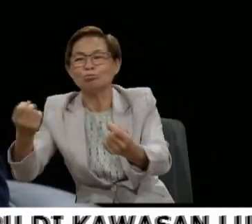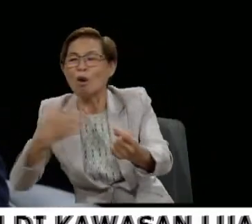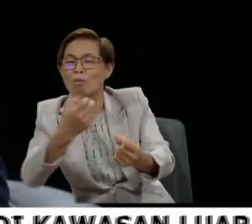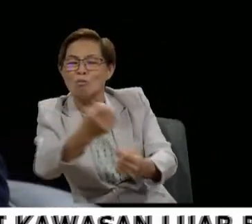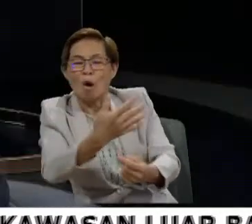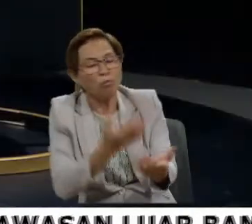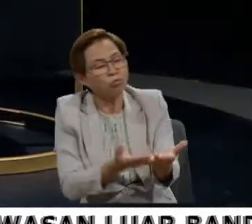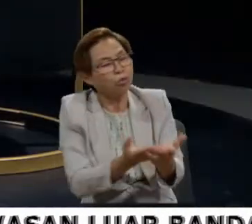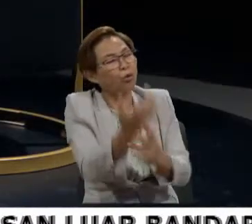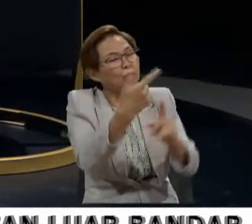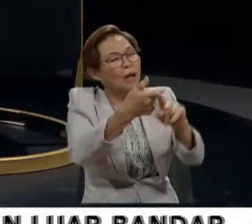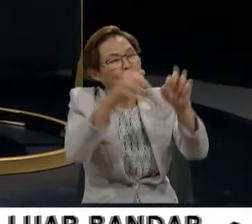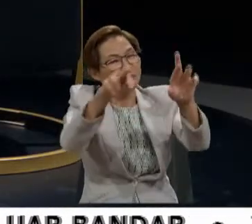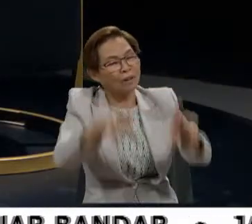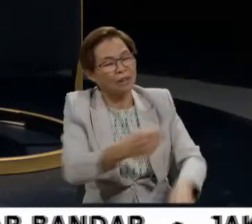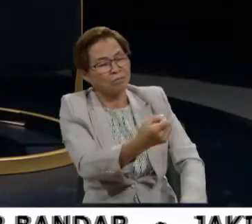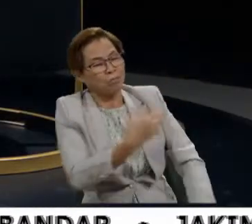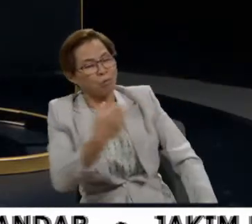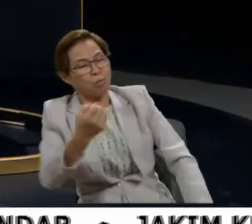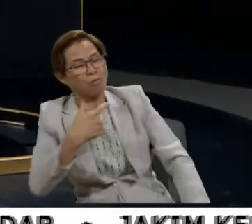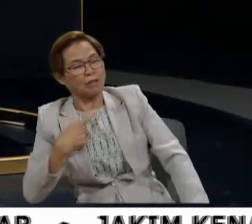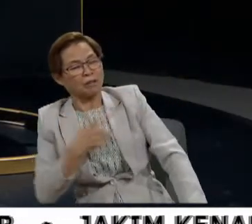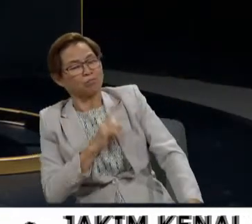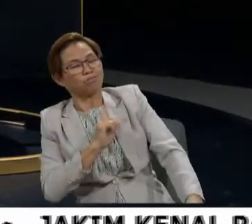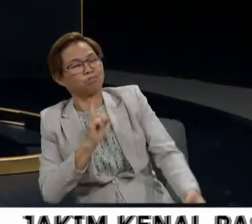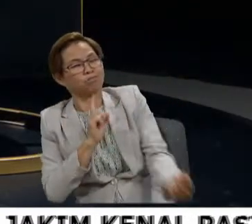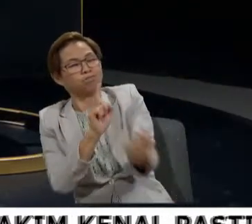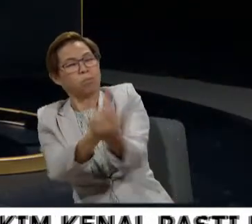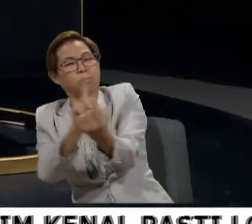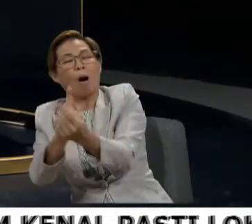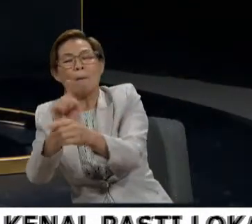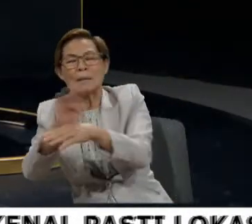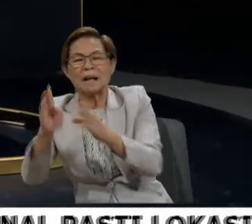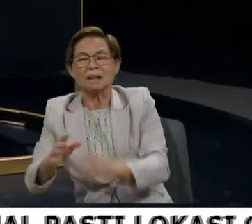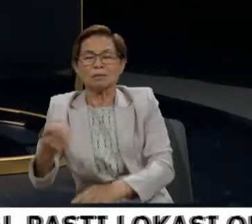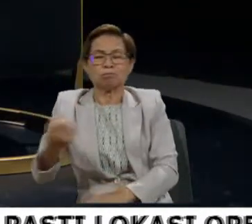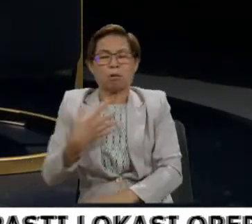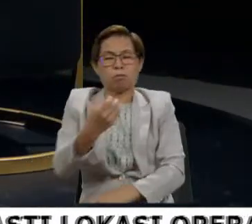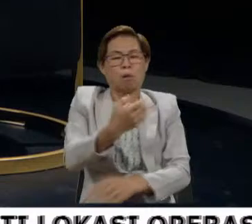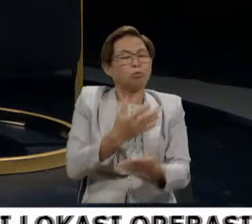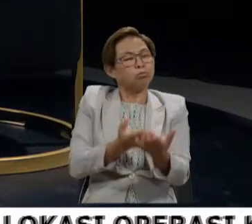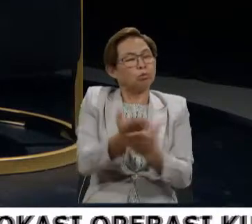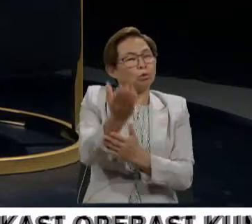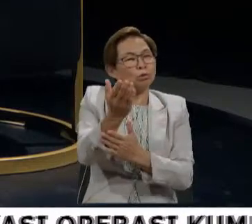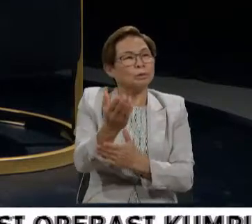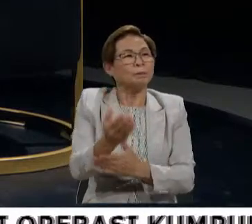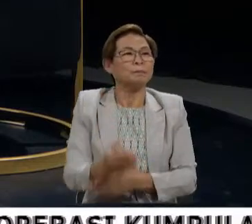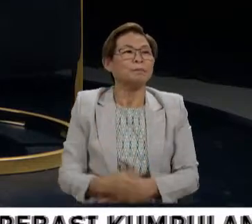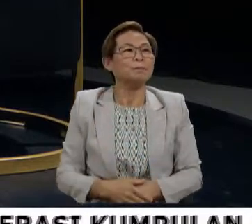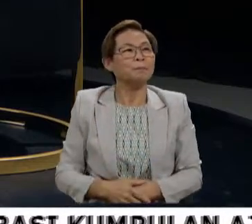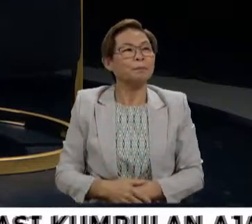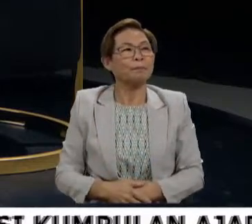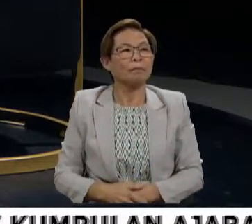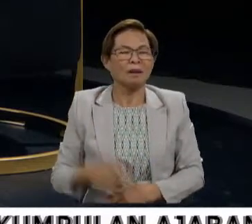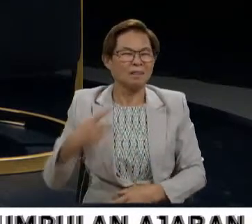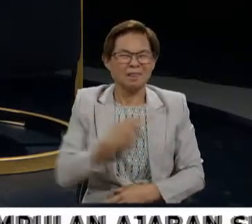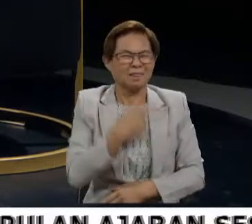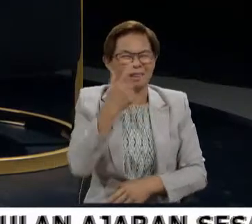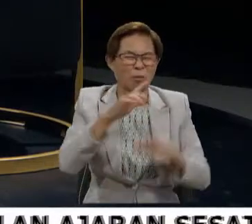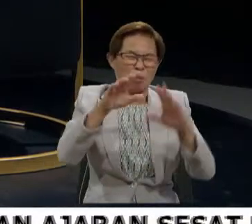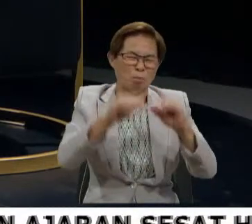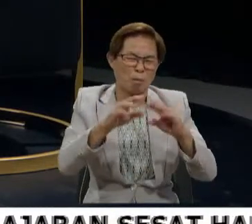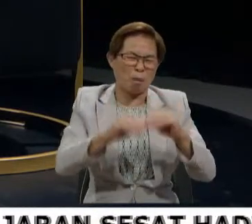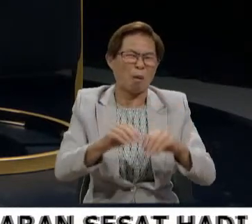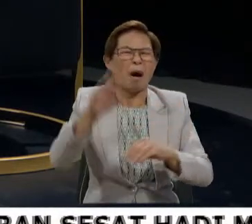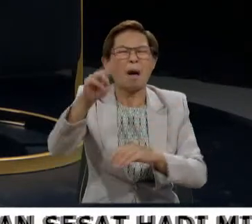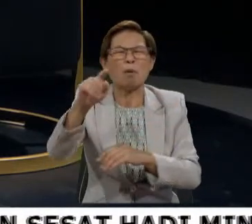balas secara terus daripada rakyat dan peniaga-peniaga kita kita ini setakat ni bukan kita tak nak meeting dekat Kementerian